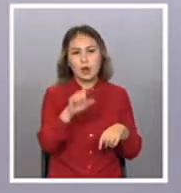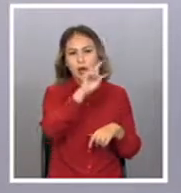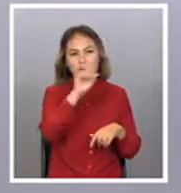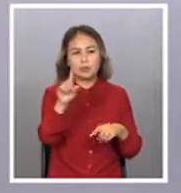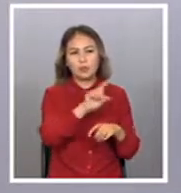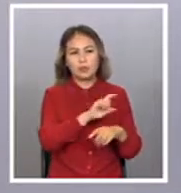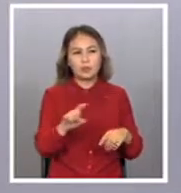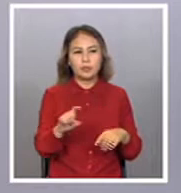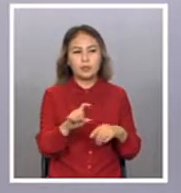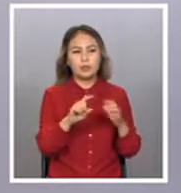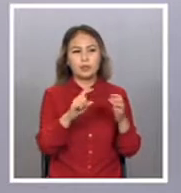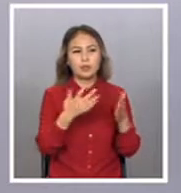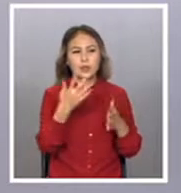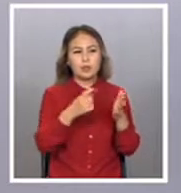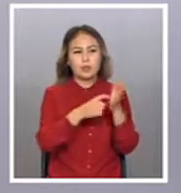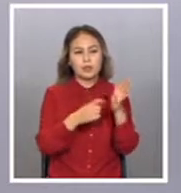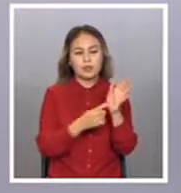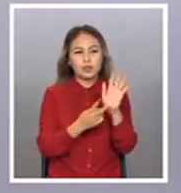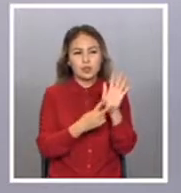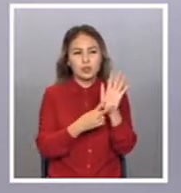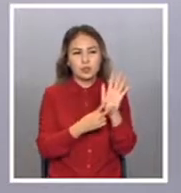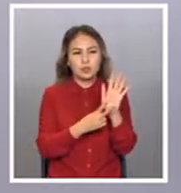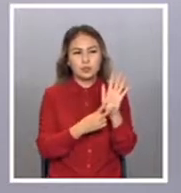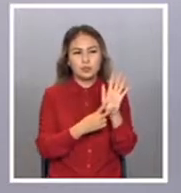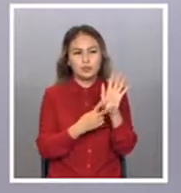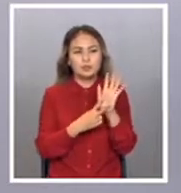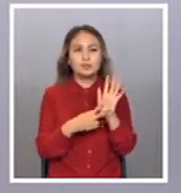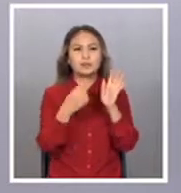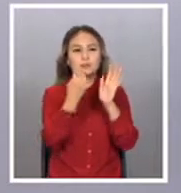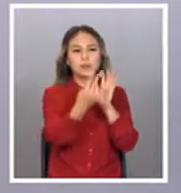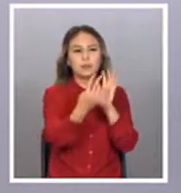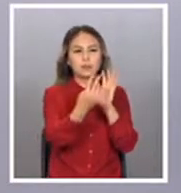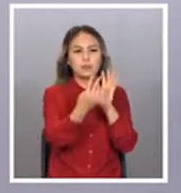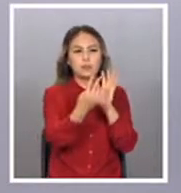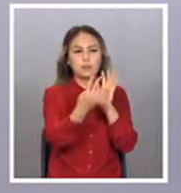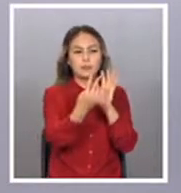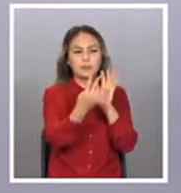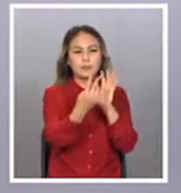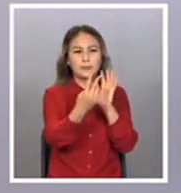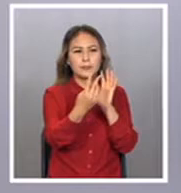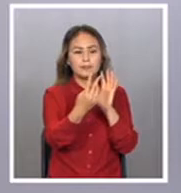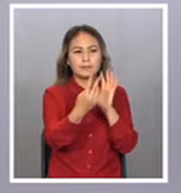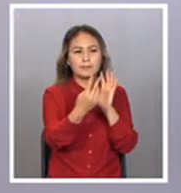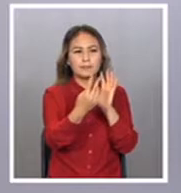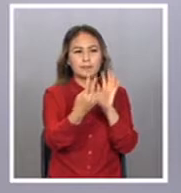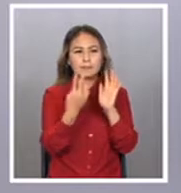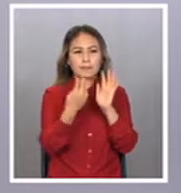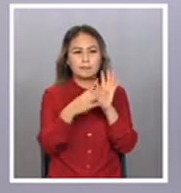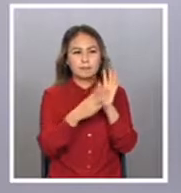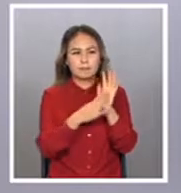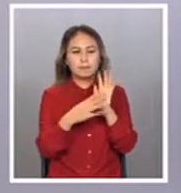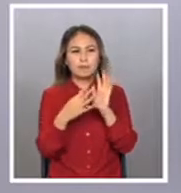бөлімінде 7-ге бөлейік, сонда бөлімінде 7, алымында 2 шығады. Сонда 49-дан